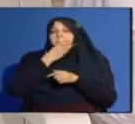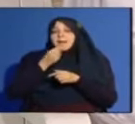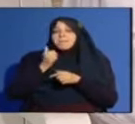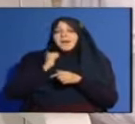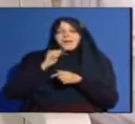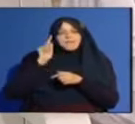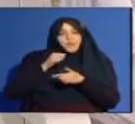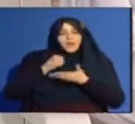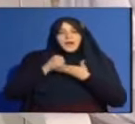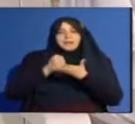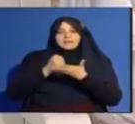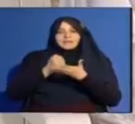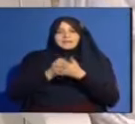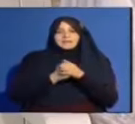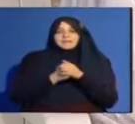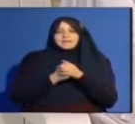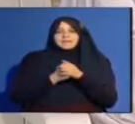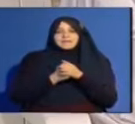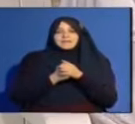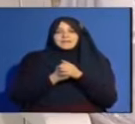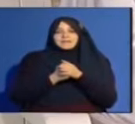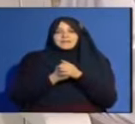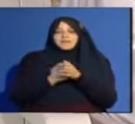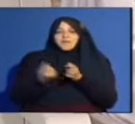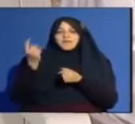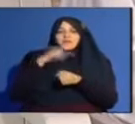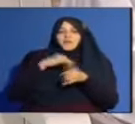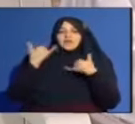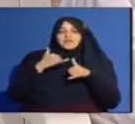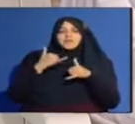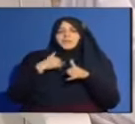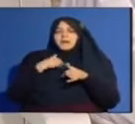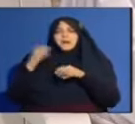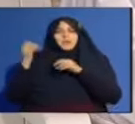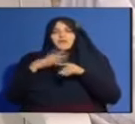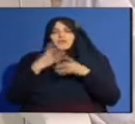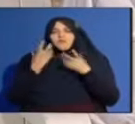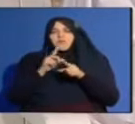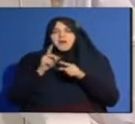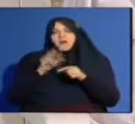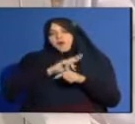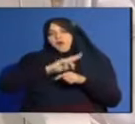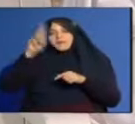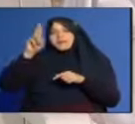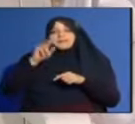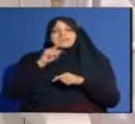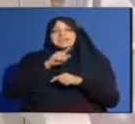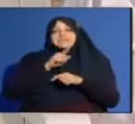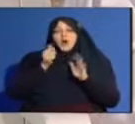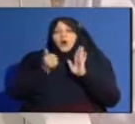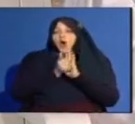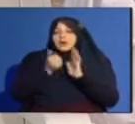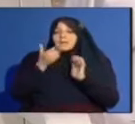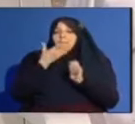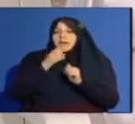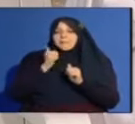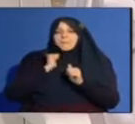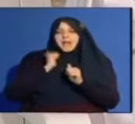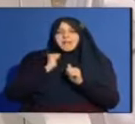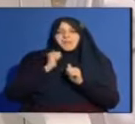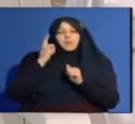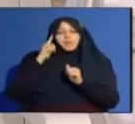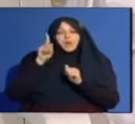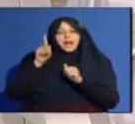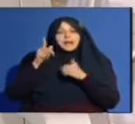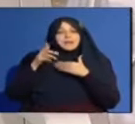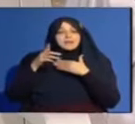دونك الطفله عندها كواغت، هاو جات الجزائر من بعد ولات، قالت لك نولي ولات. عجوزتك عندها دور كبير باش ترجع